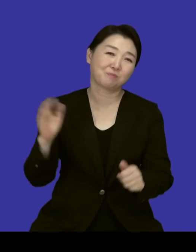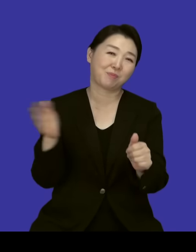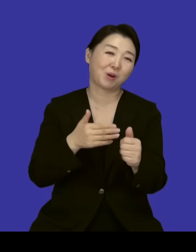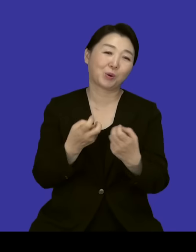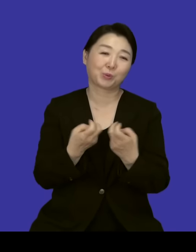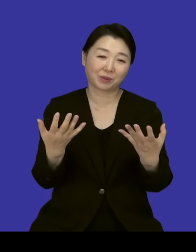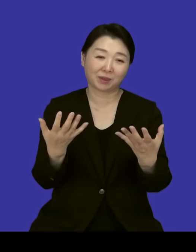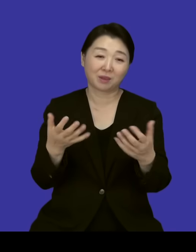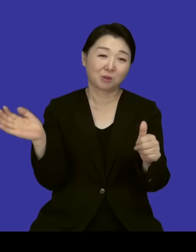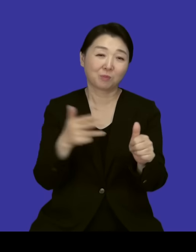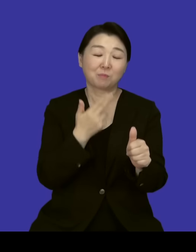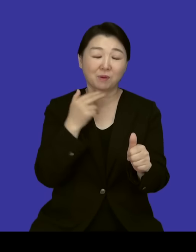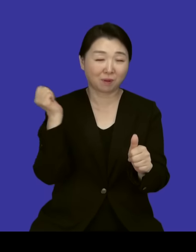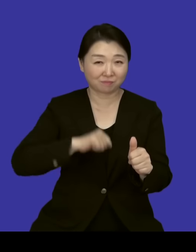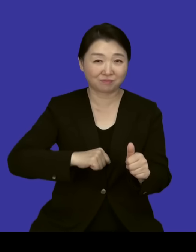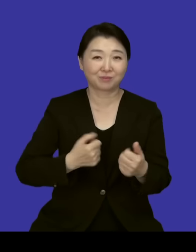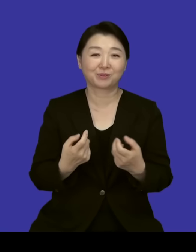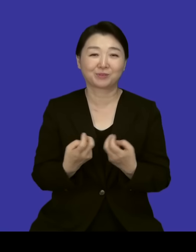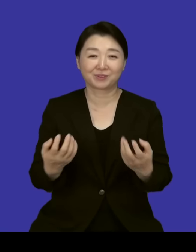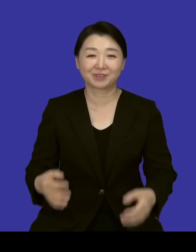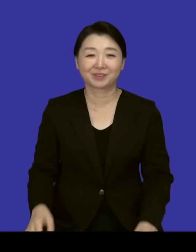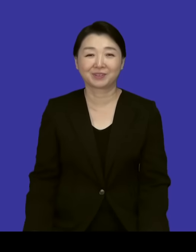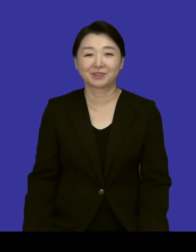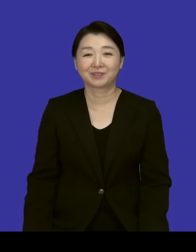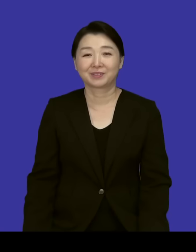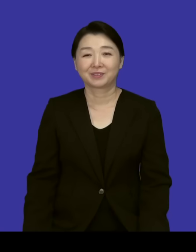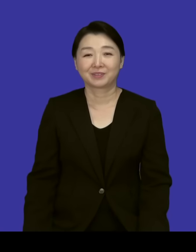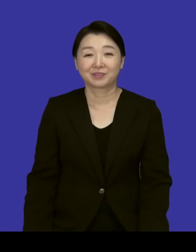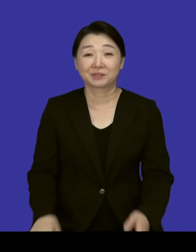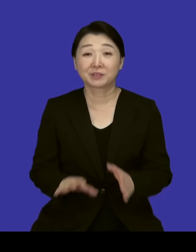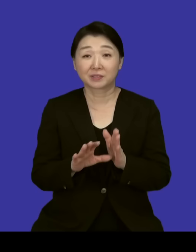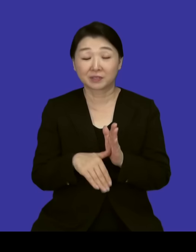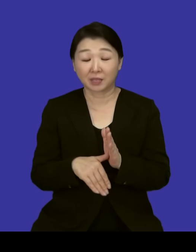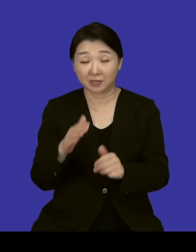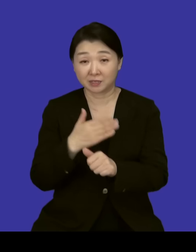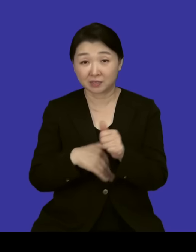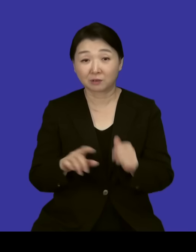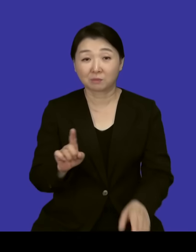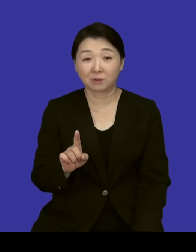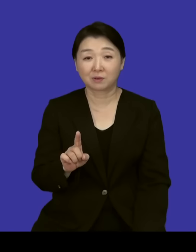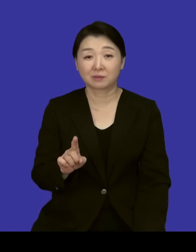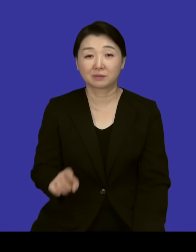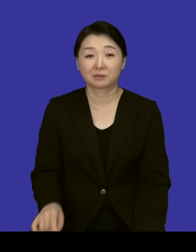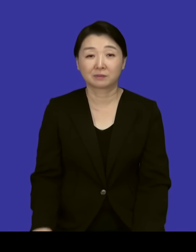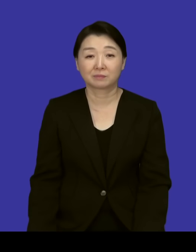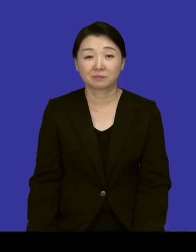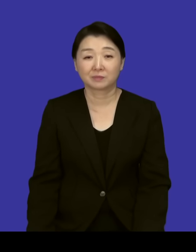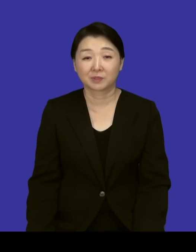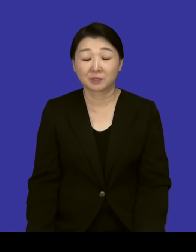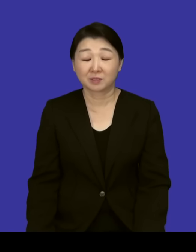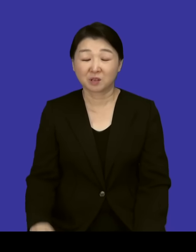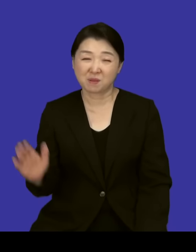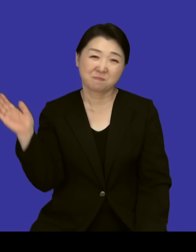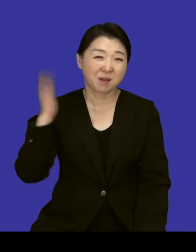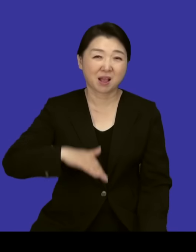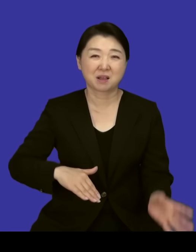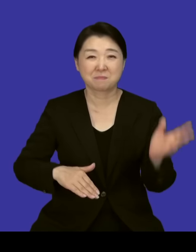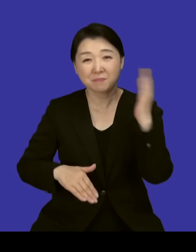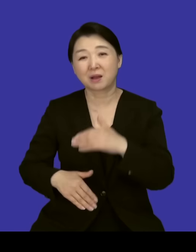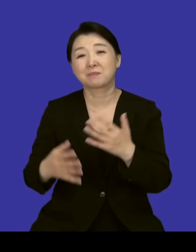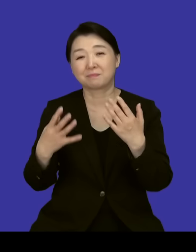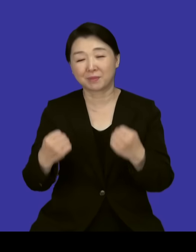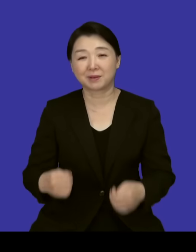안 때리면 말을 안 듣는데 어떻게 해요? 그래서 그때 시대 분위기가 그렇죠. 그때는 뭐 정말 손찌검이나 그럼요. 뭐 저희